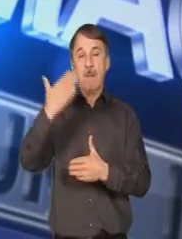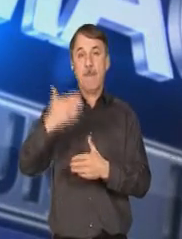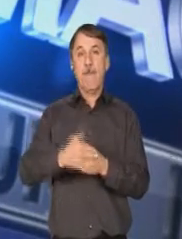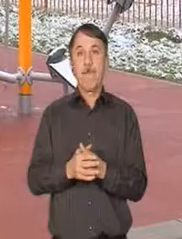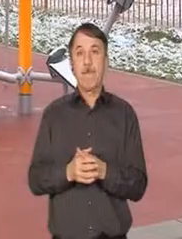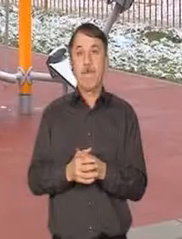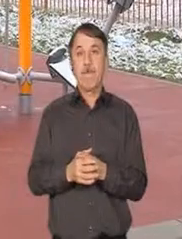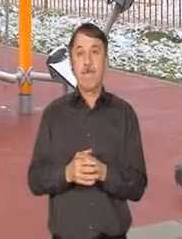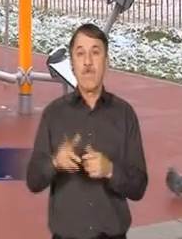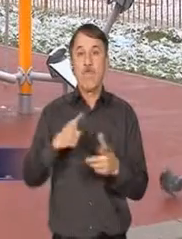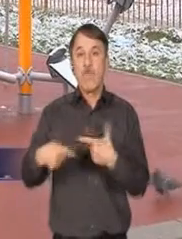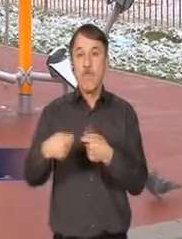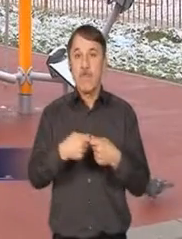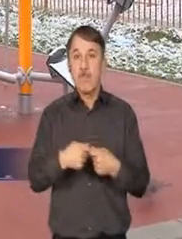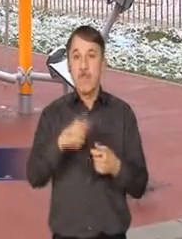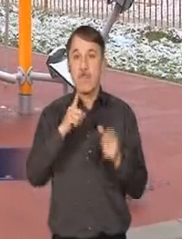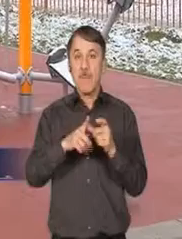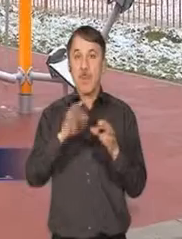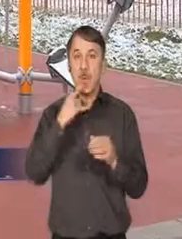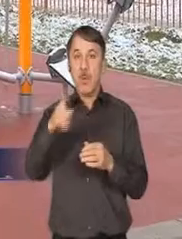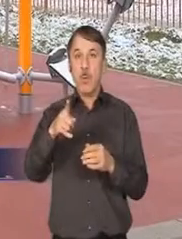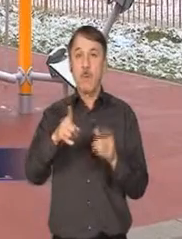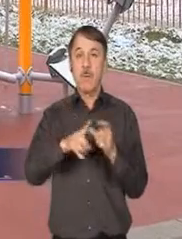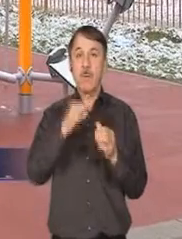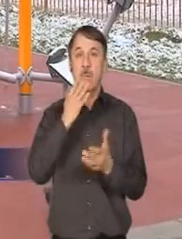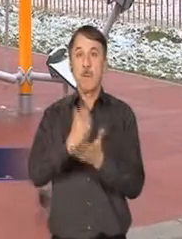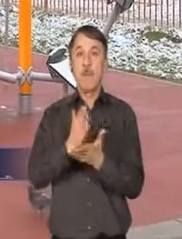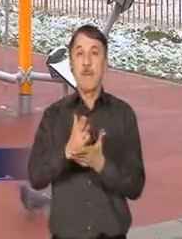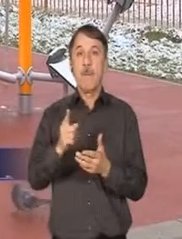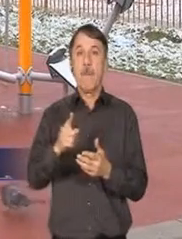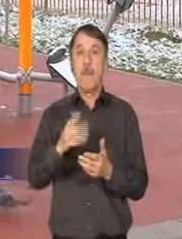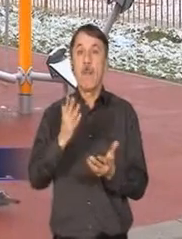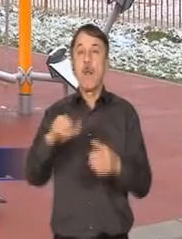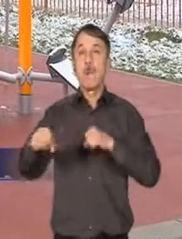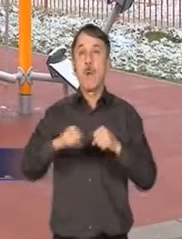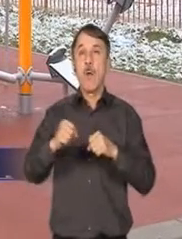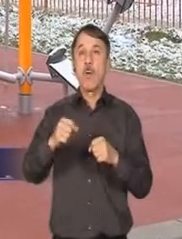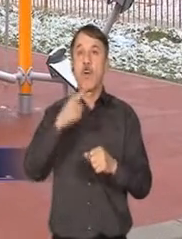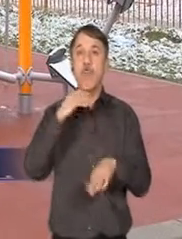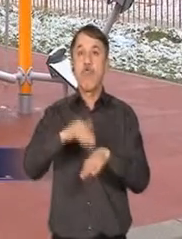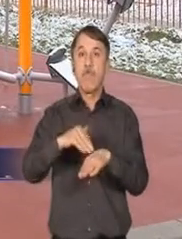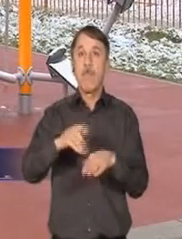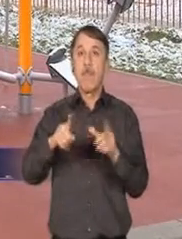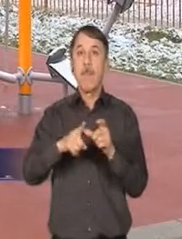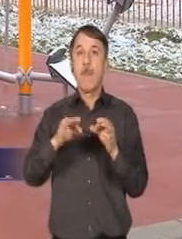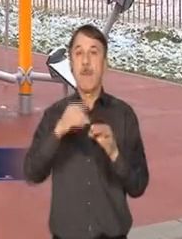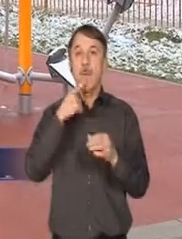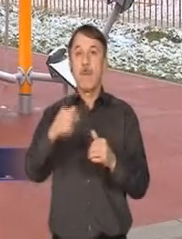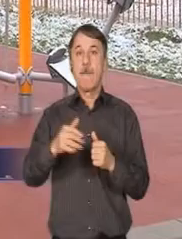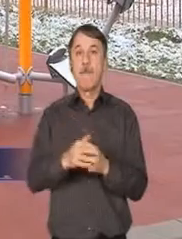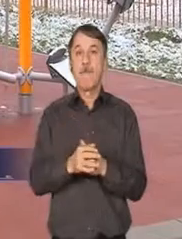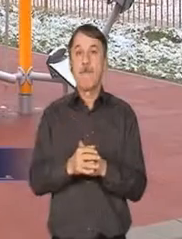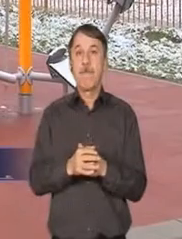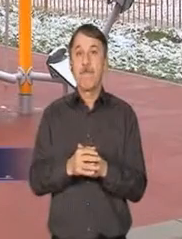gradu. Ove godine naš Novi Sad postaće bogatiji za 19 novih dečijih igrališta, 11 teretana na otvorenom i 4 nova